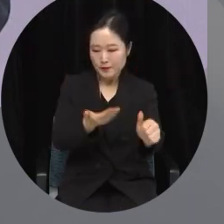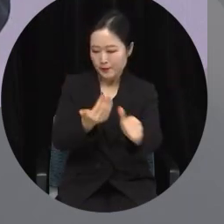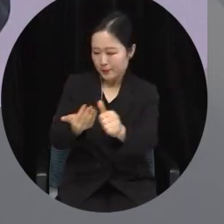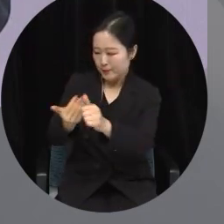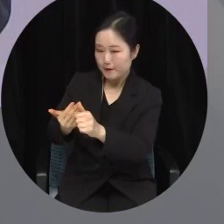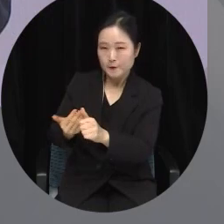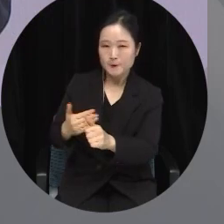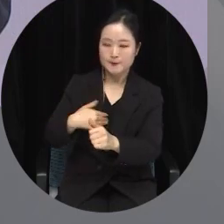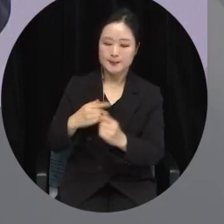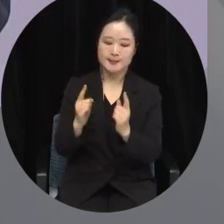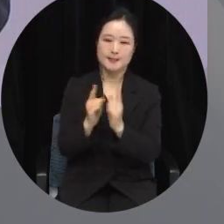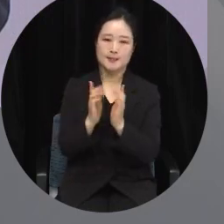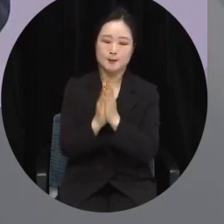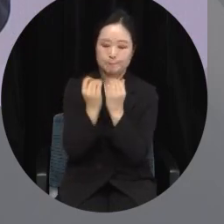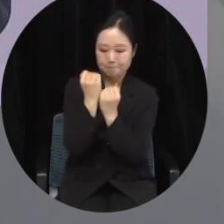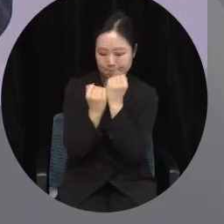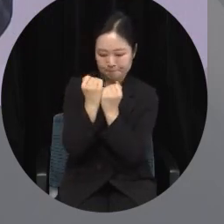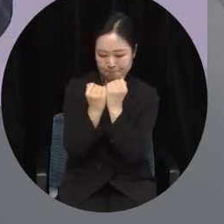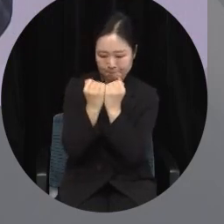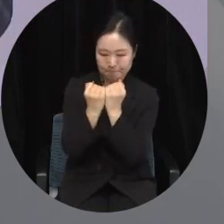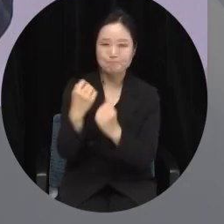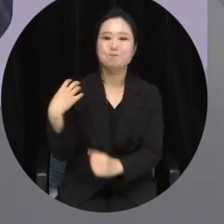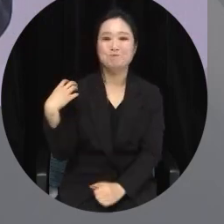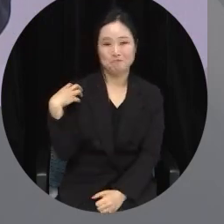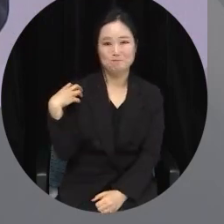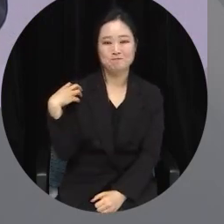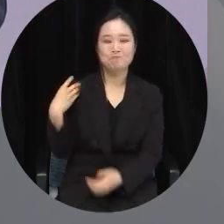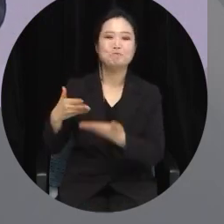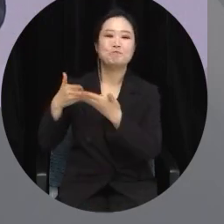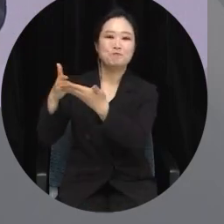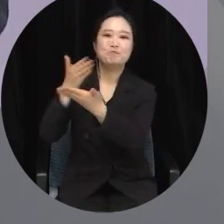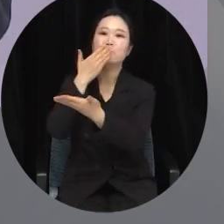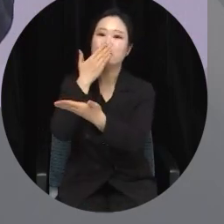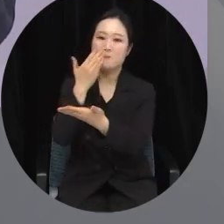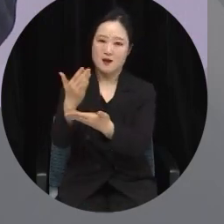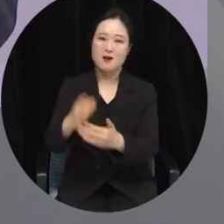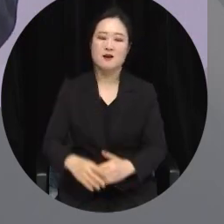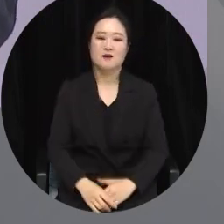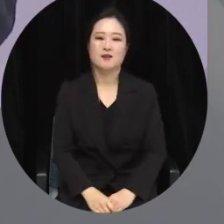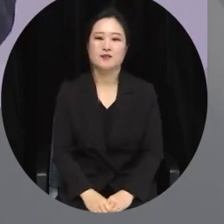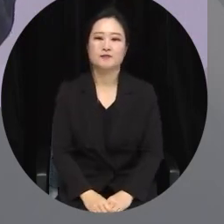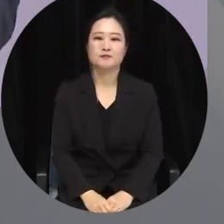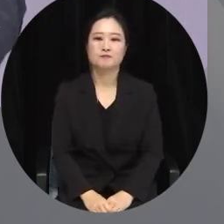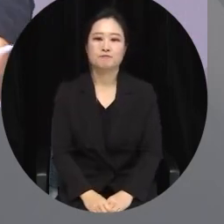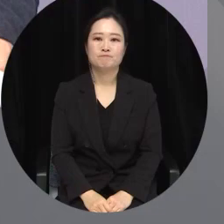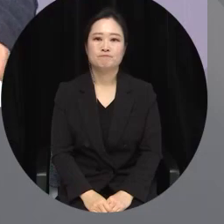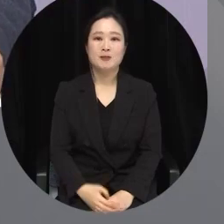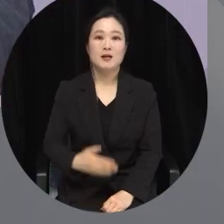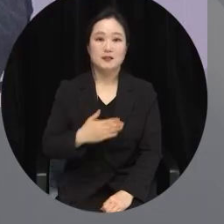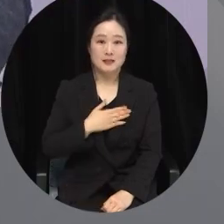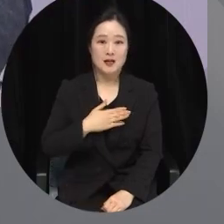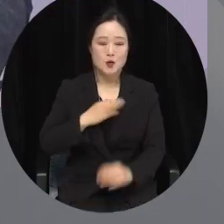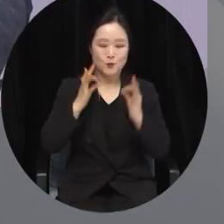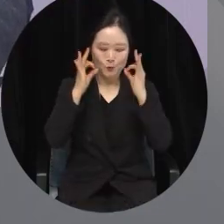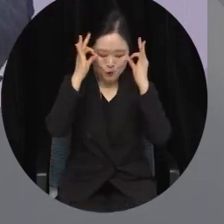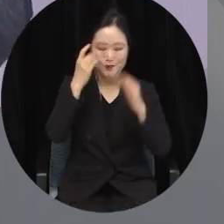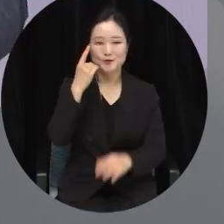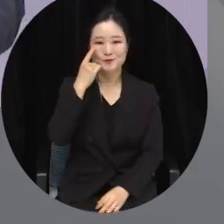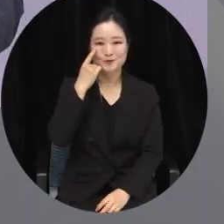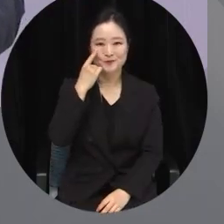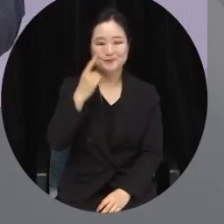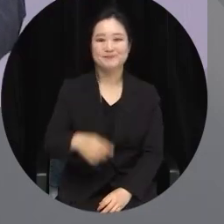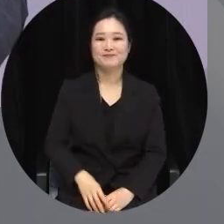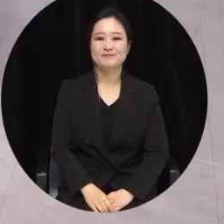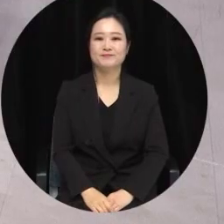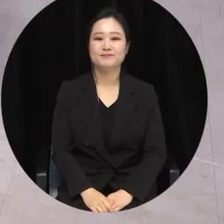설득해 내겠습니다. 집권 여당의 재선 후보로서 재선 의원으로서 제가 한번 해보겠습니다. 네.